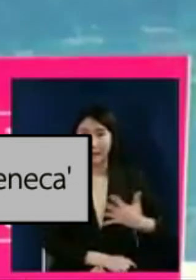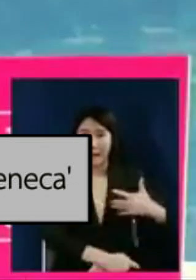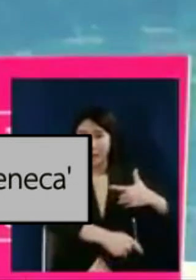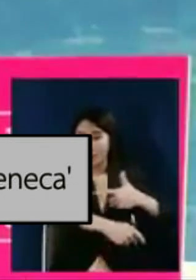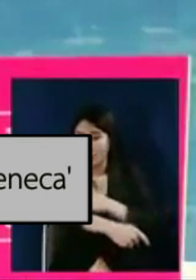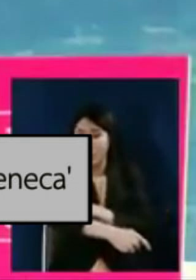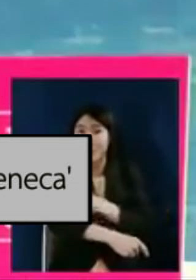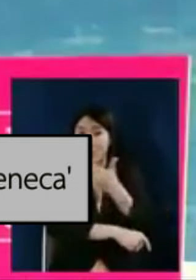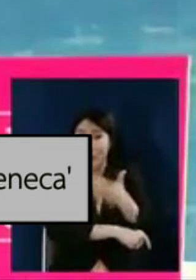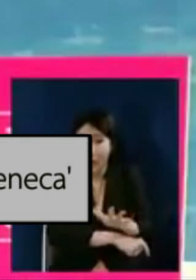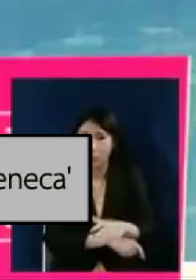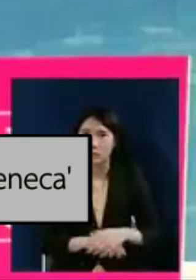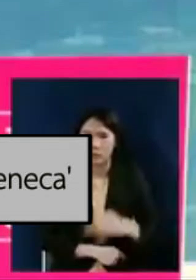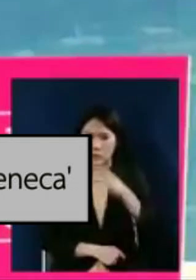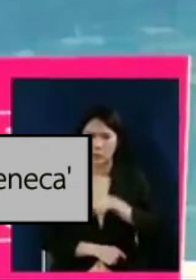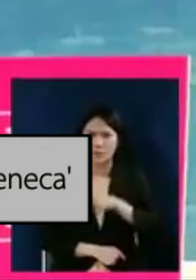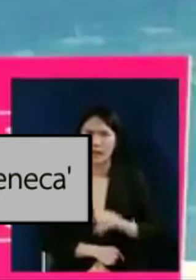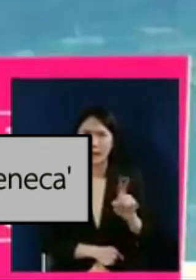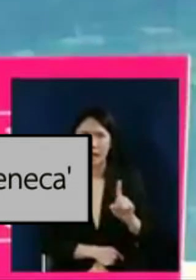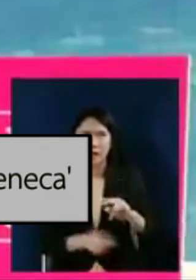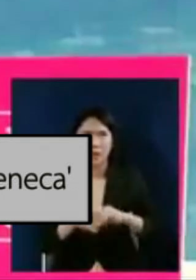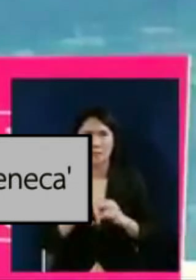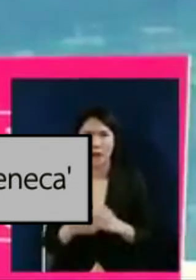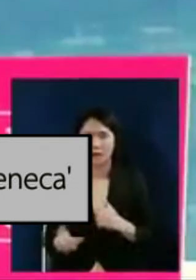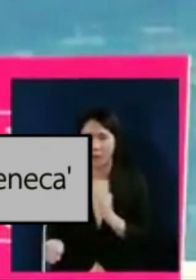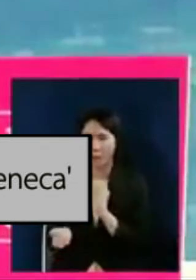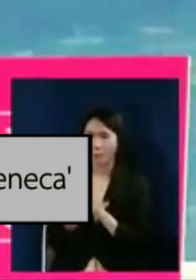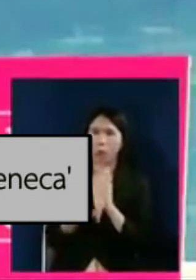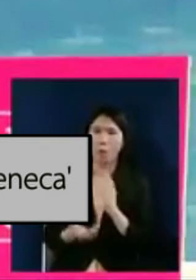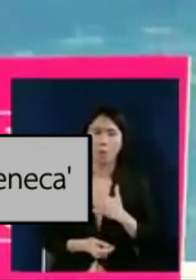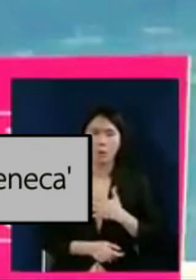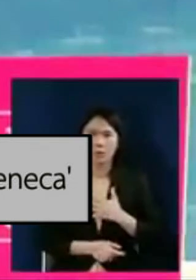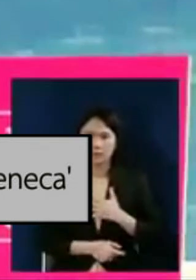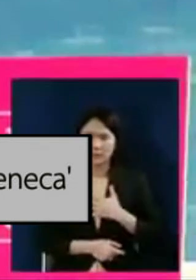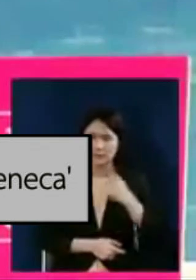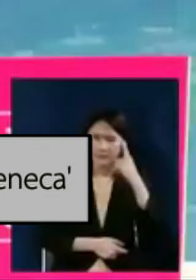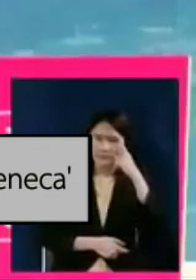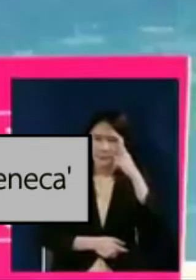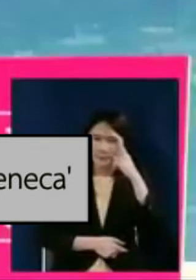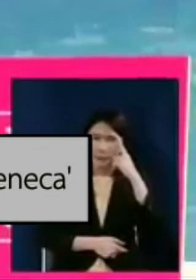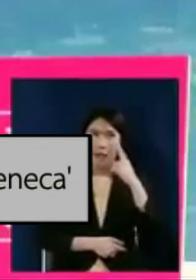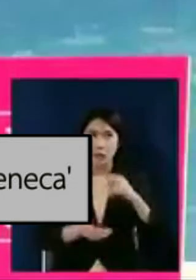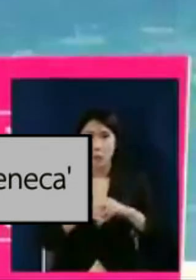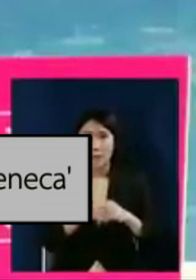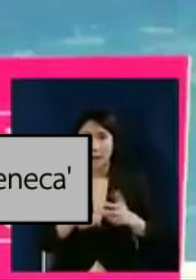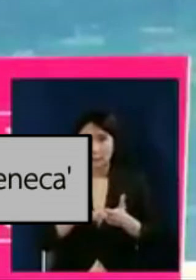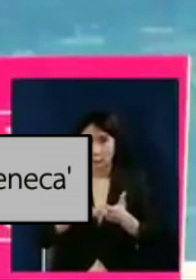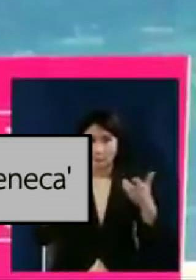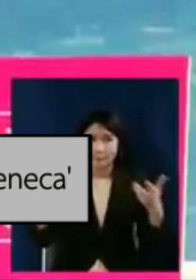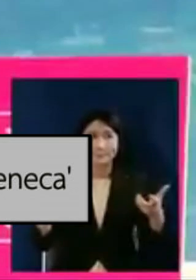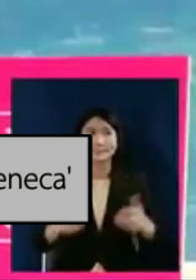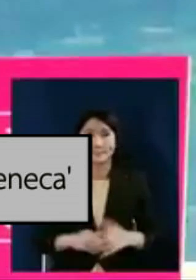เกิดอาการไม่พึงประสงค์เราต้องแยกอาการไม่พึงประสงค์กับอาการข้างเคียงก่อน